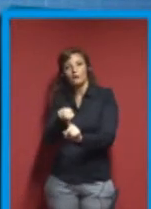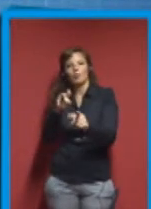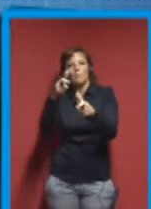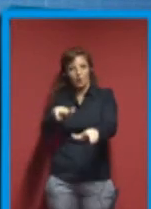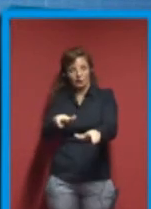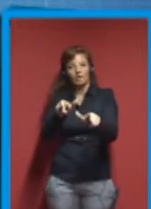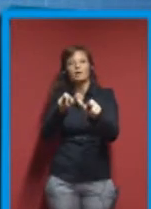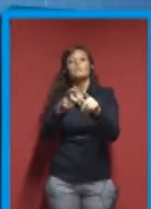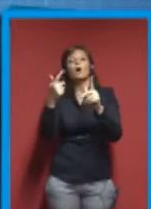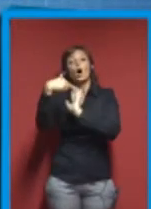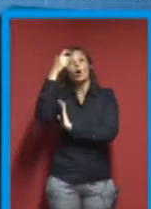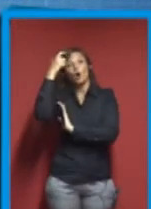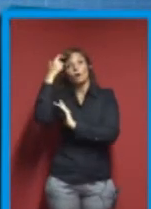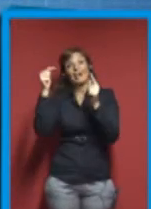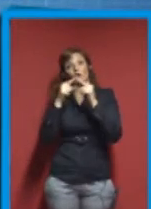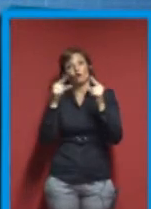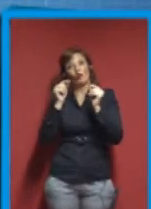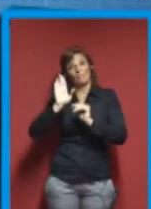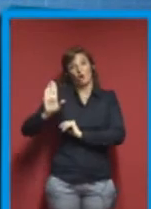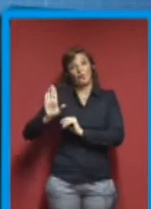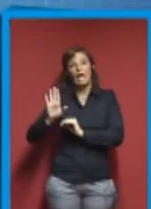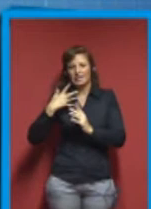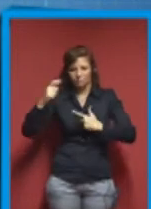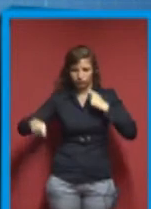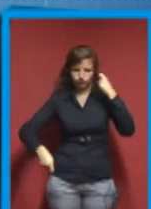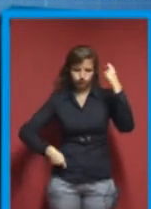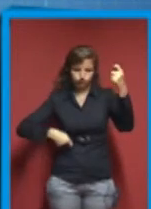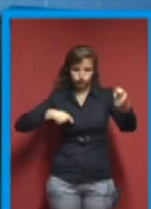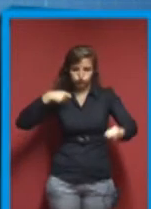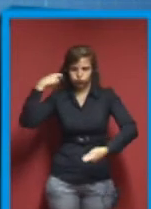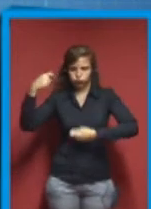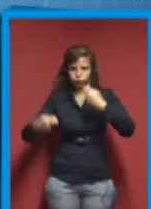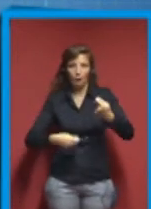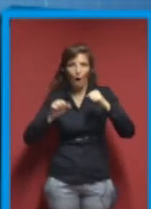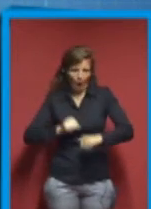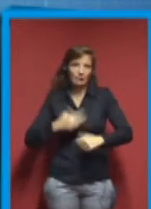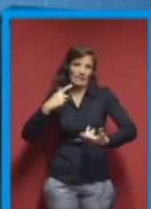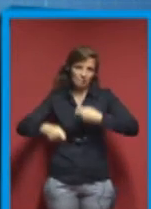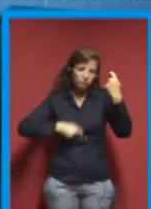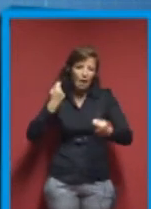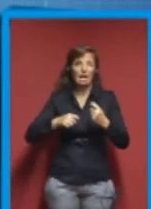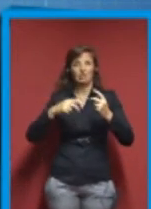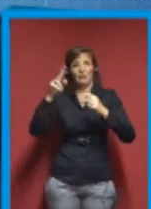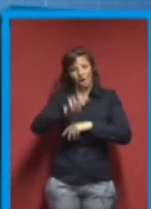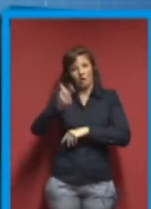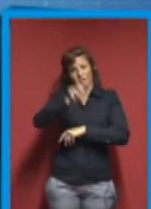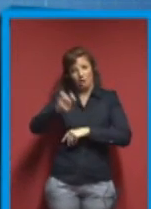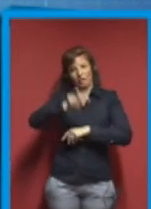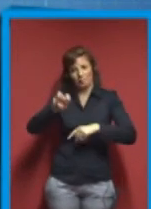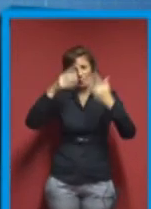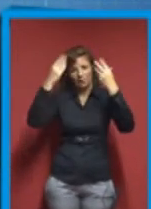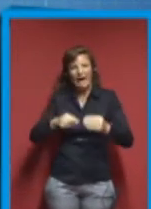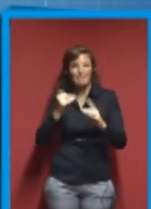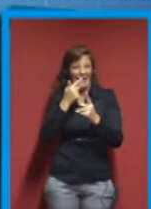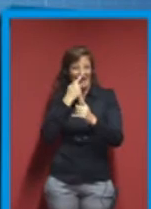perché il governo giapponese avrebbe speso milioni e milioni di dollari per fare questo tipo di analisi, che invece è